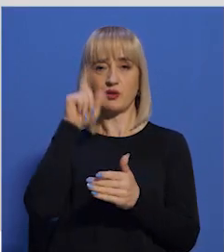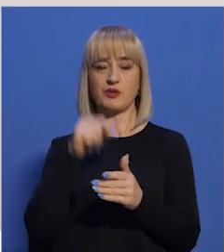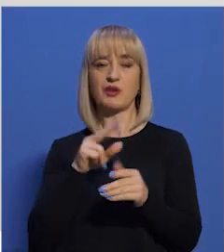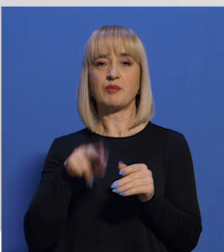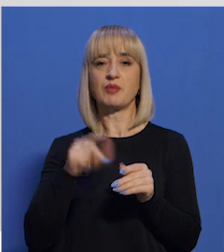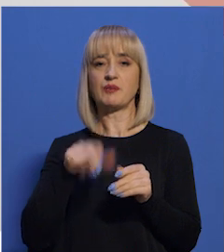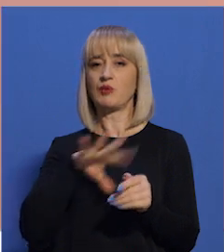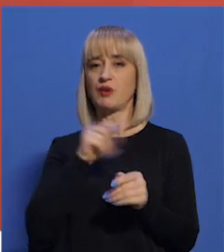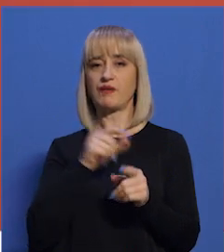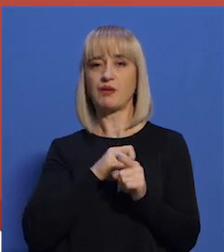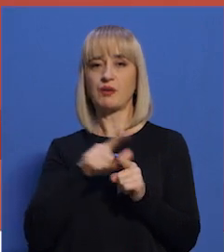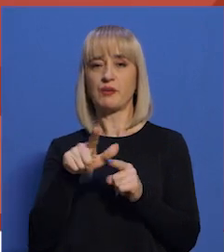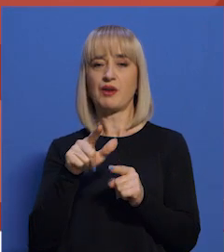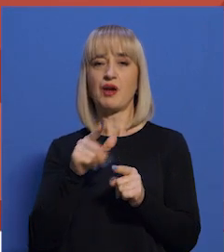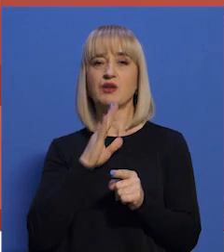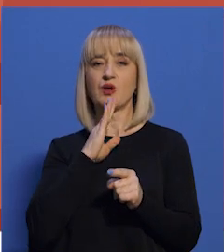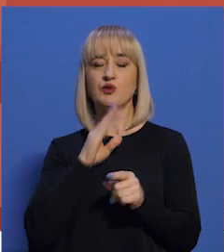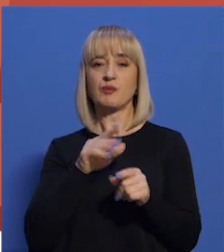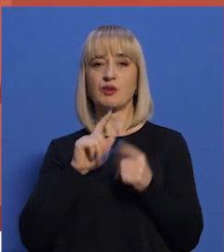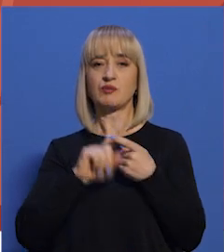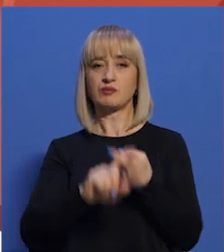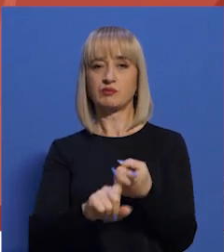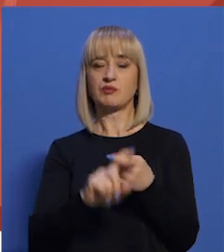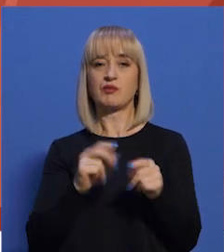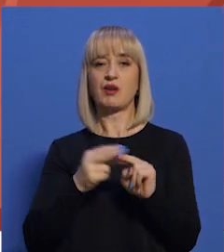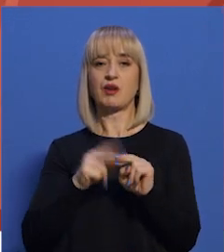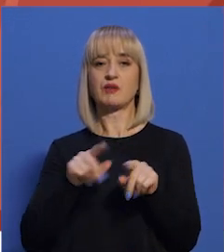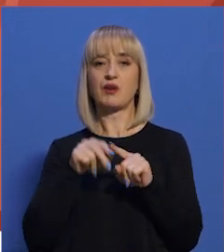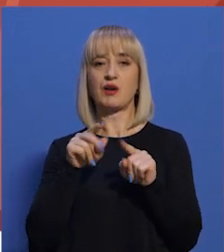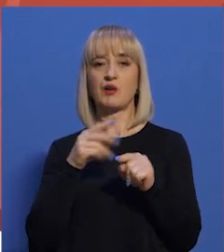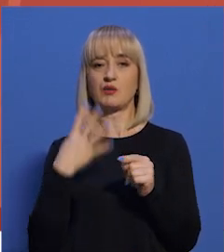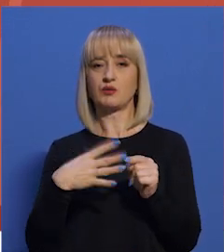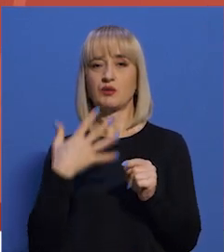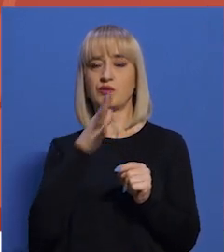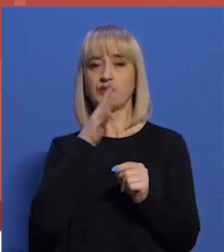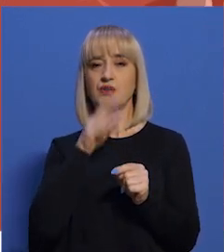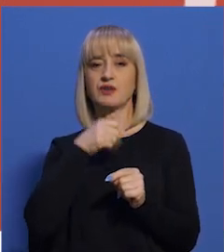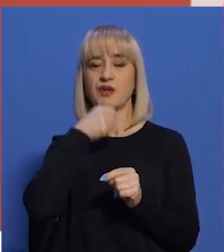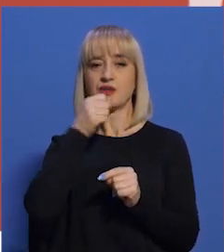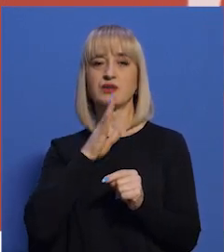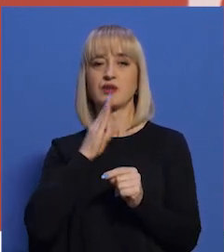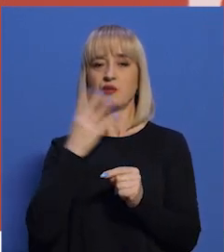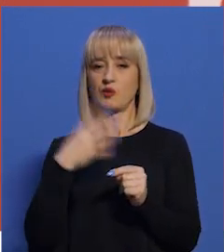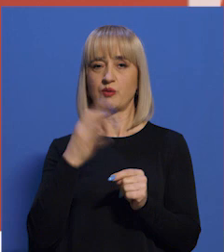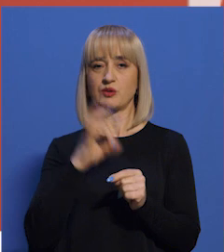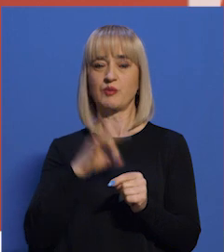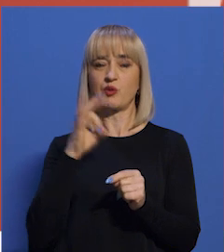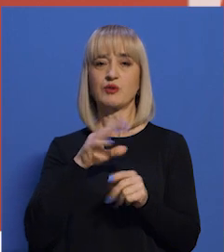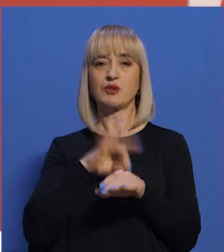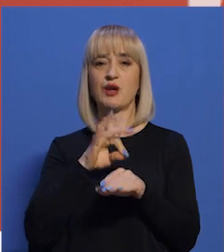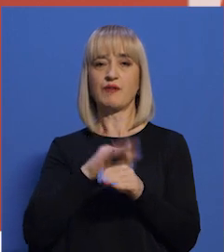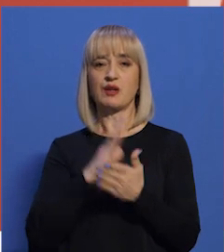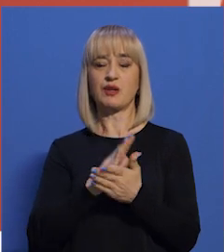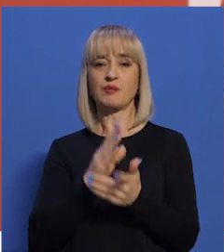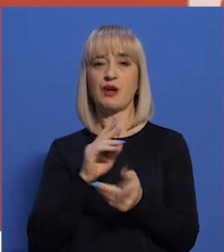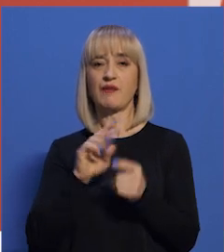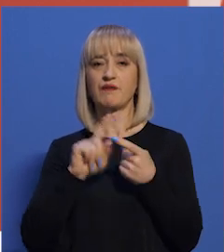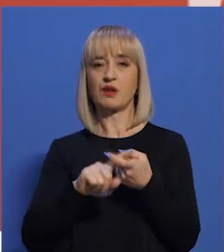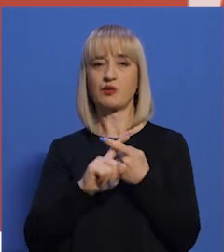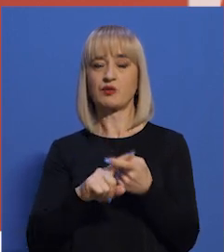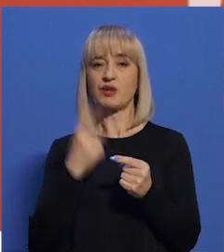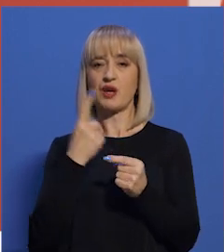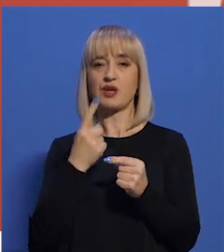მესამე ადგილზეა. იცოდეთ, პაპილომა ყველაზე გავრცელებული სქესობრივი გზით გადამდები ინფექცია და 55 წლის ასაკის ქალების